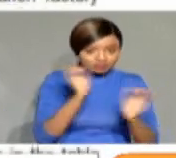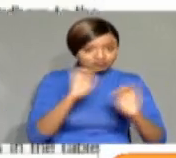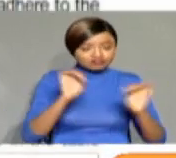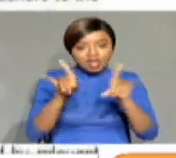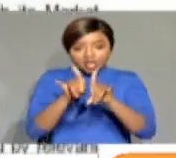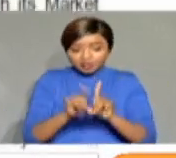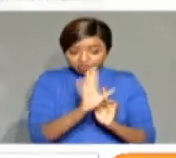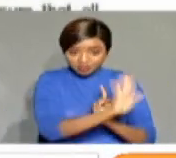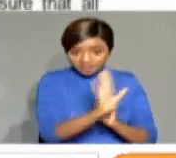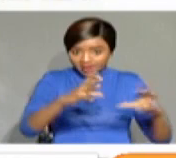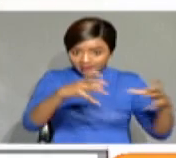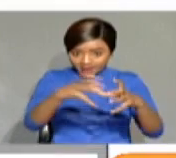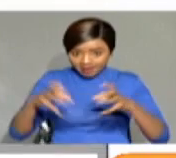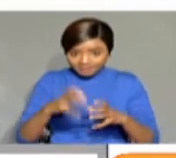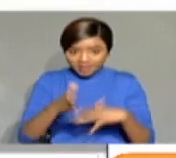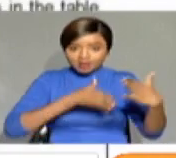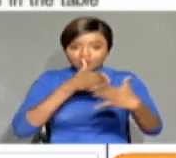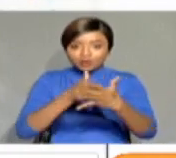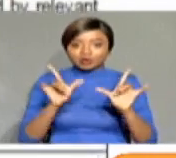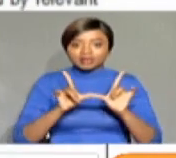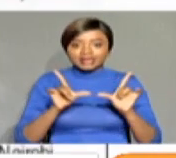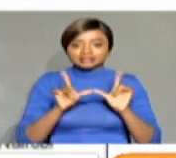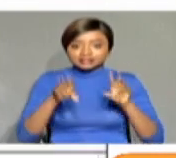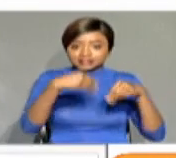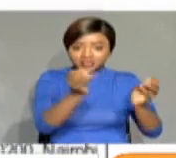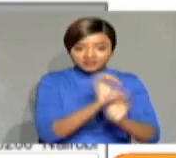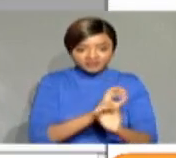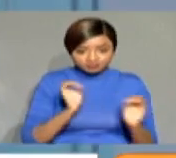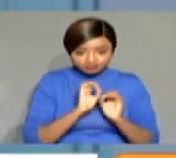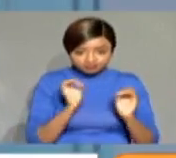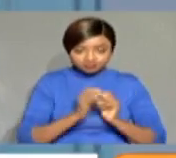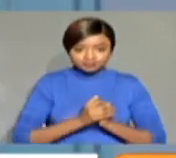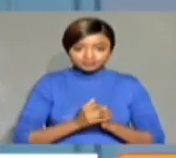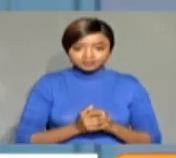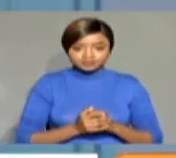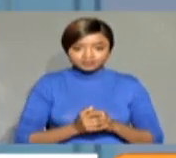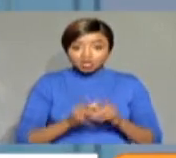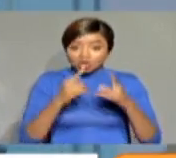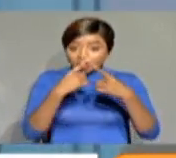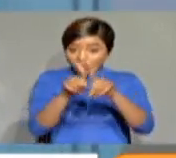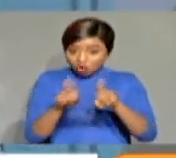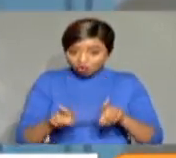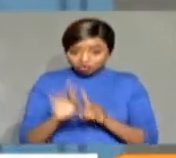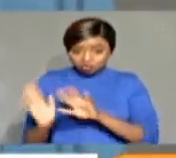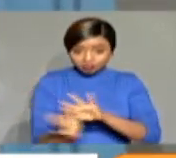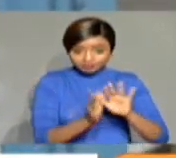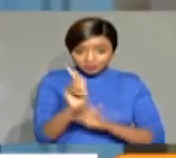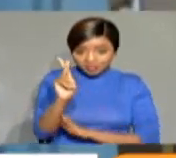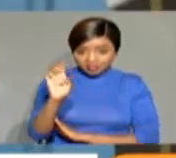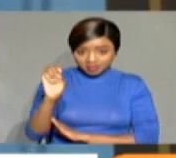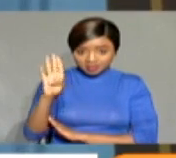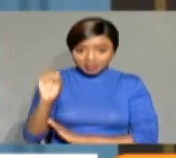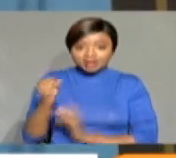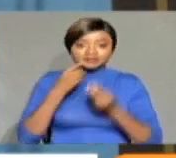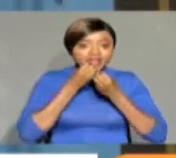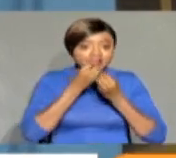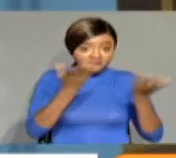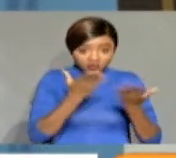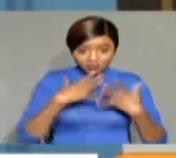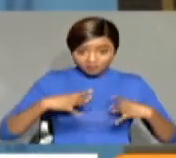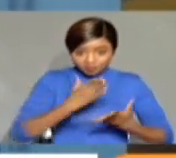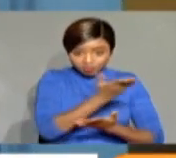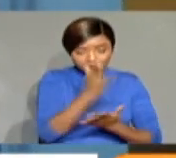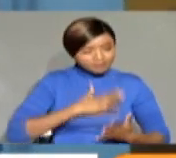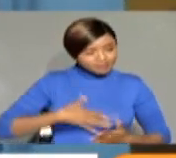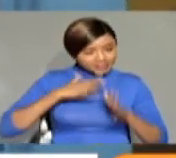hatua zipasazo kabla ya kurejeshewa leseni zao za kibiashara. Vilevile, shirika la KEBS linawafahamisha wananchi kuwa waangalifu na